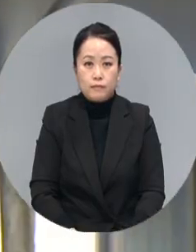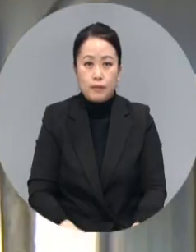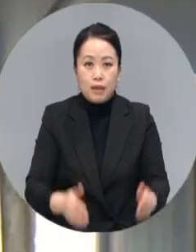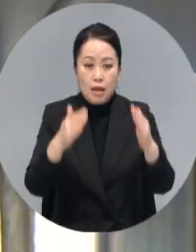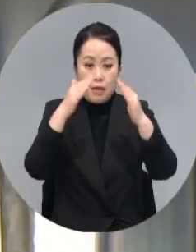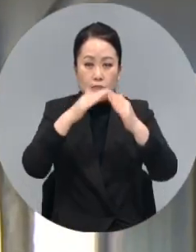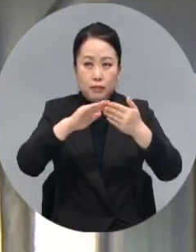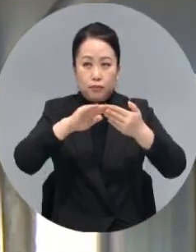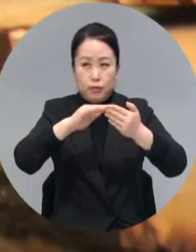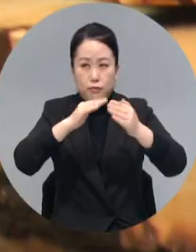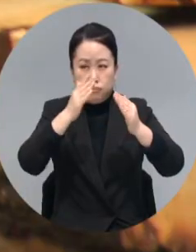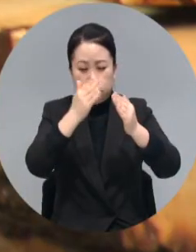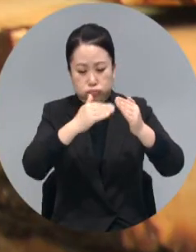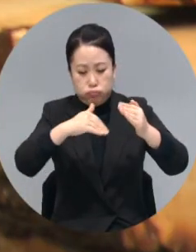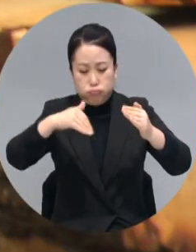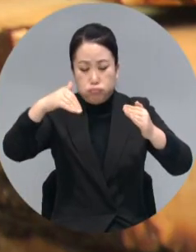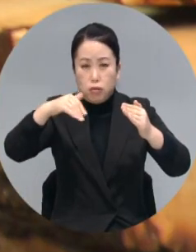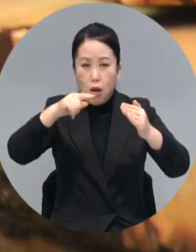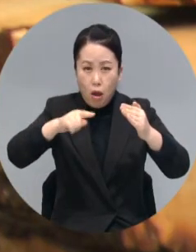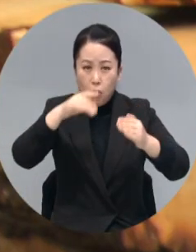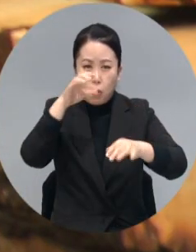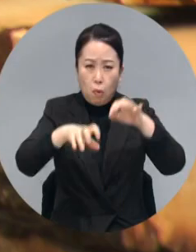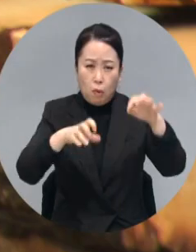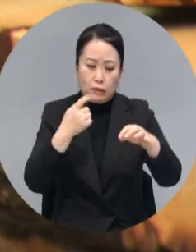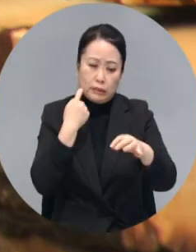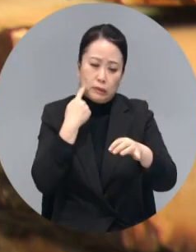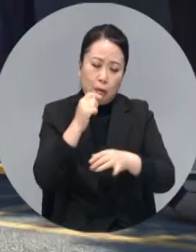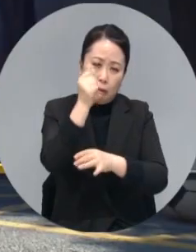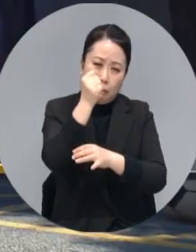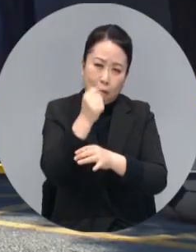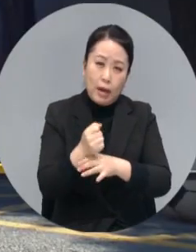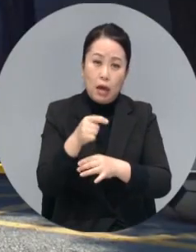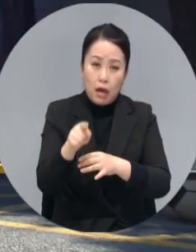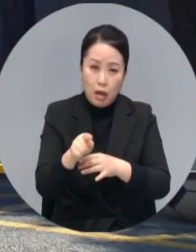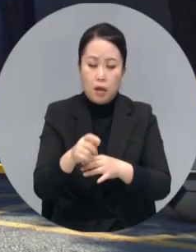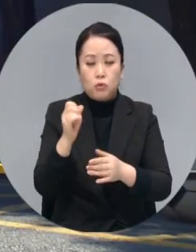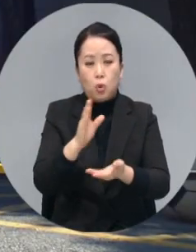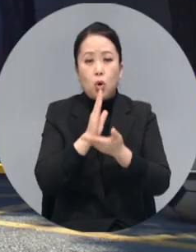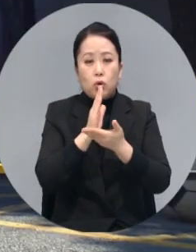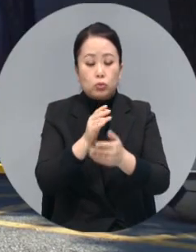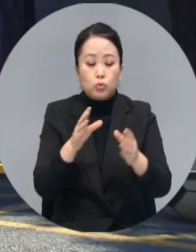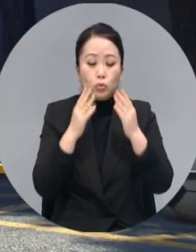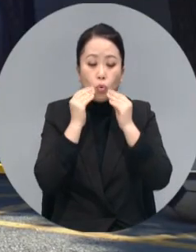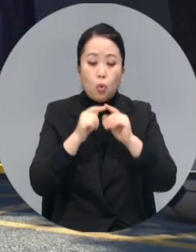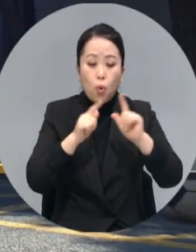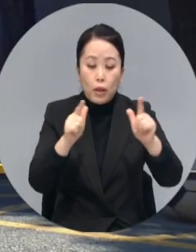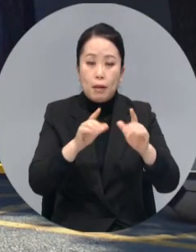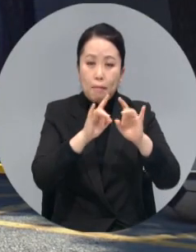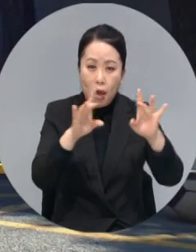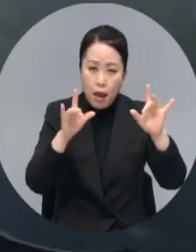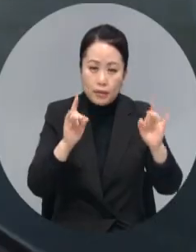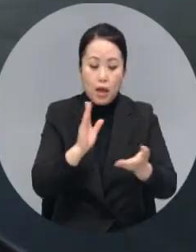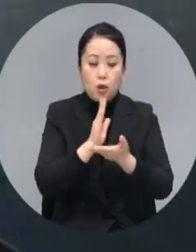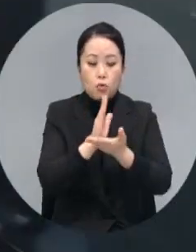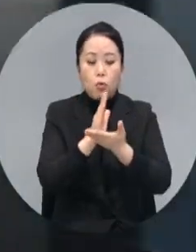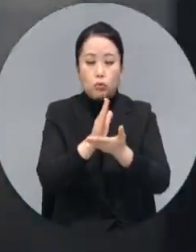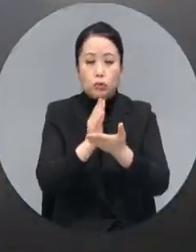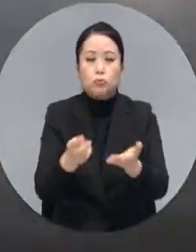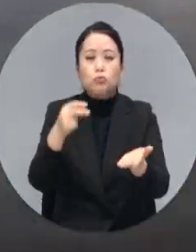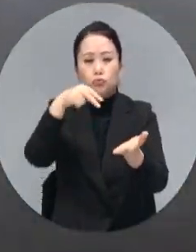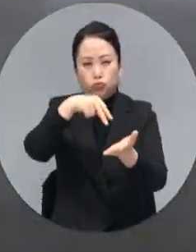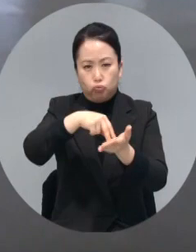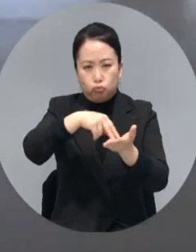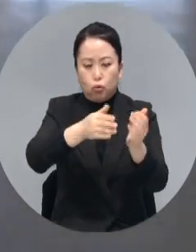지붕이 휘어지고 곳곳이 녹슬었습니다. 주말마다 요트 투어 승객 수천 명이 찾지만 대기 공간조차